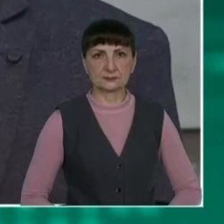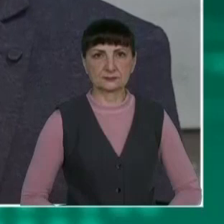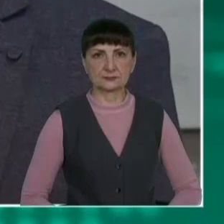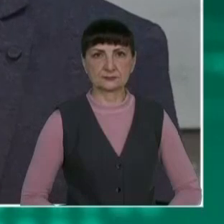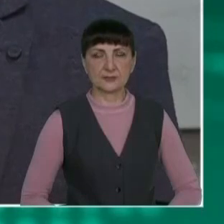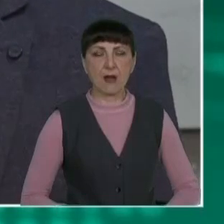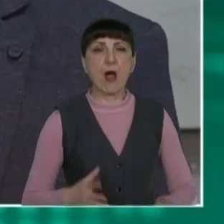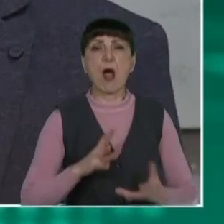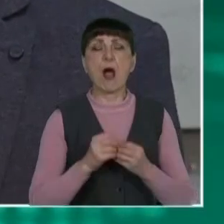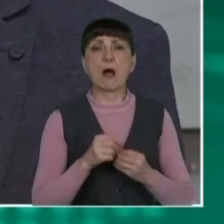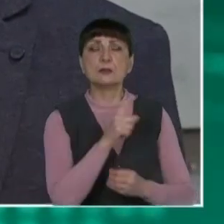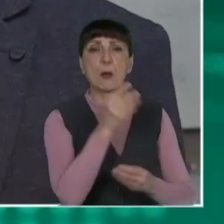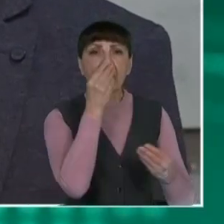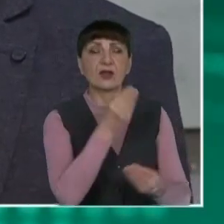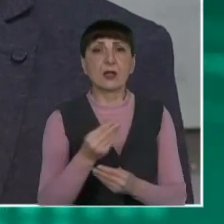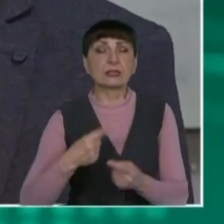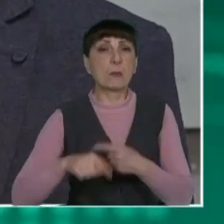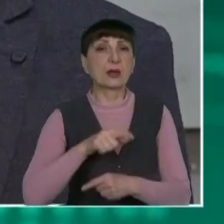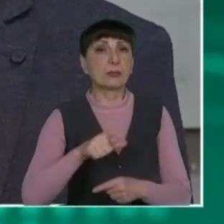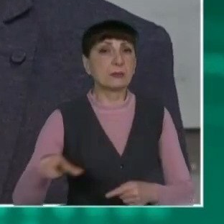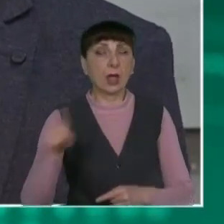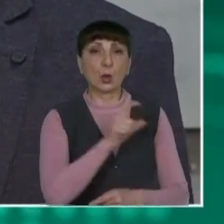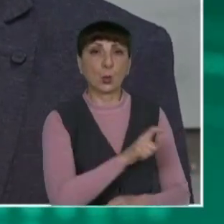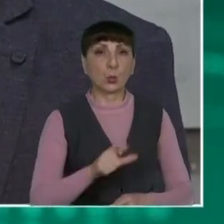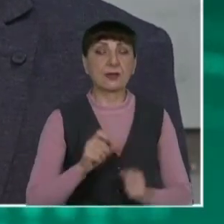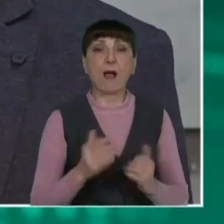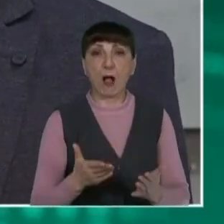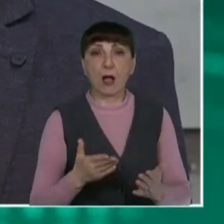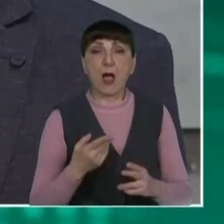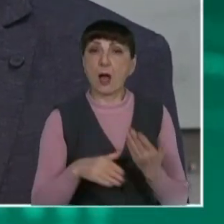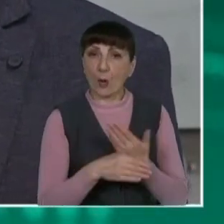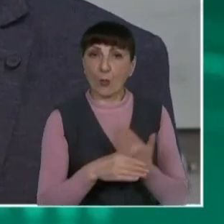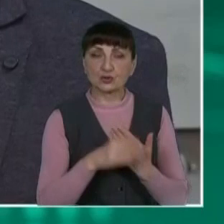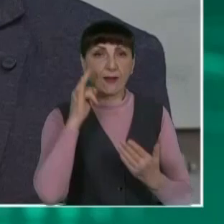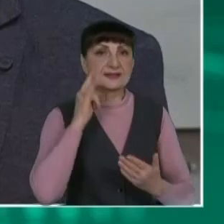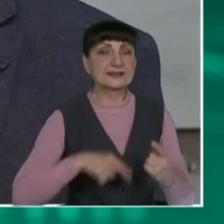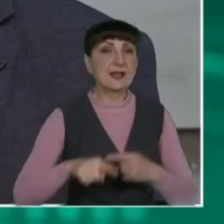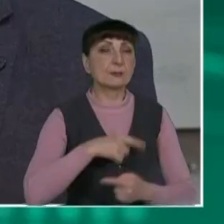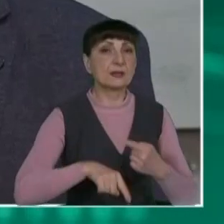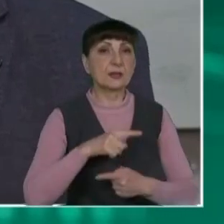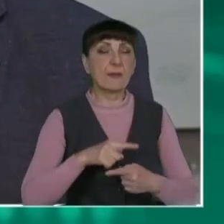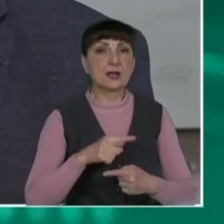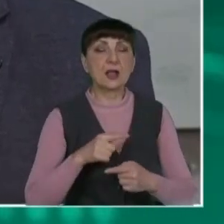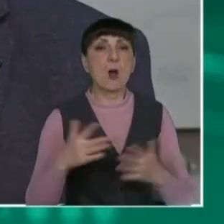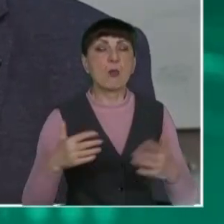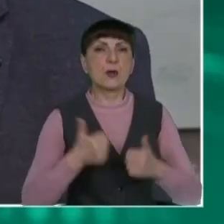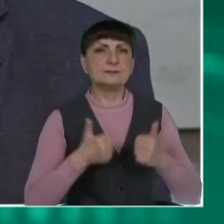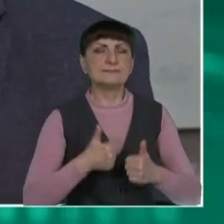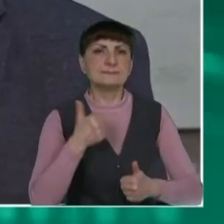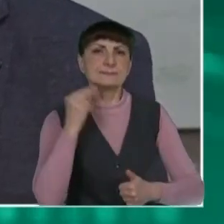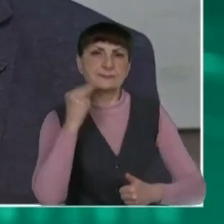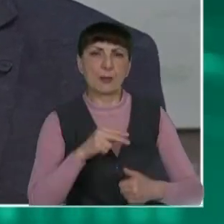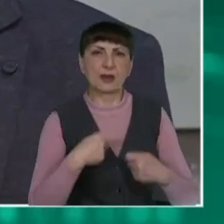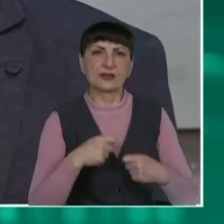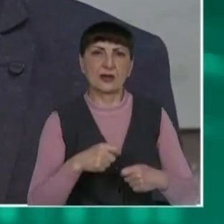А как это может отразиться на предпринимателях и потребителях? И может ли это помочь отечественным предпринимателям стать более конкурентоспособными на